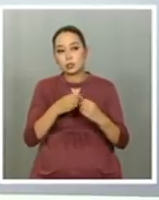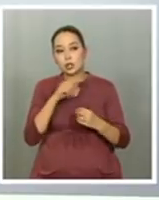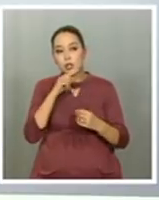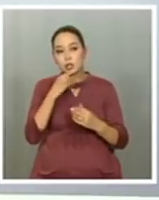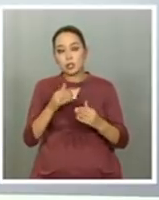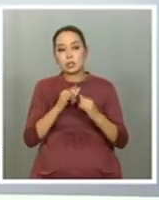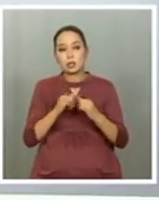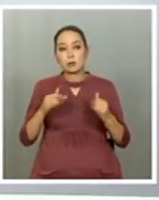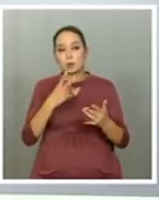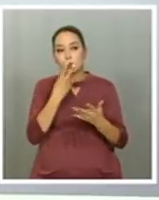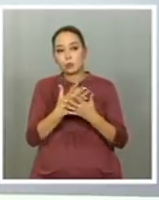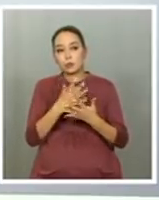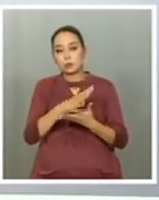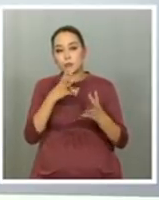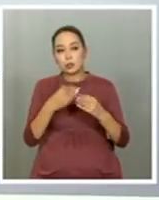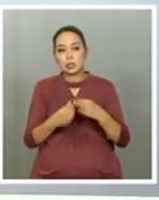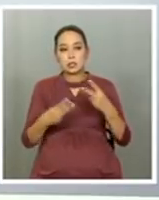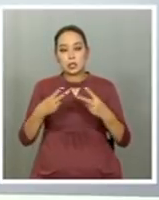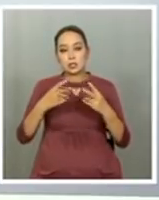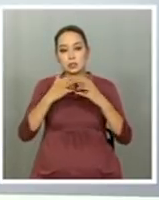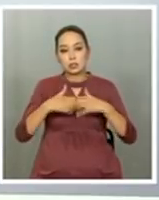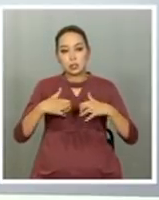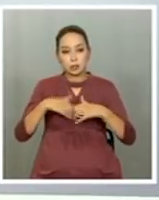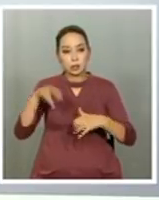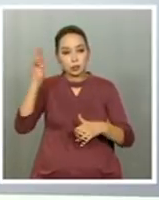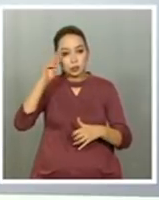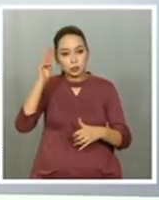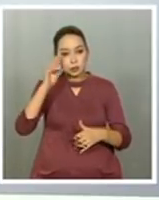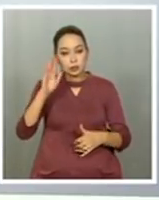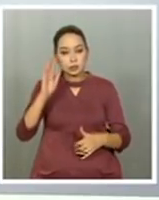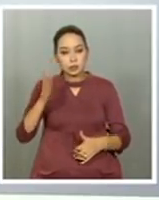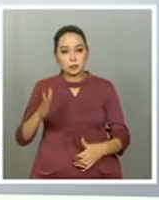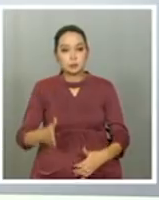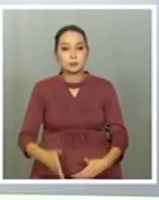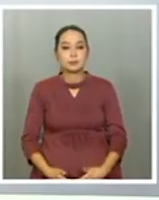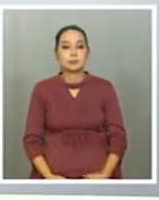бойынша салыстырып талдауды үйренесіздер.